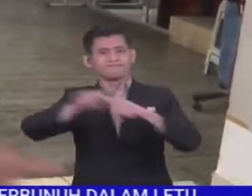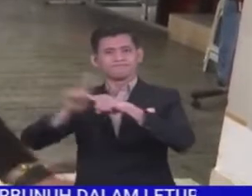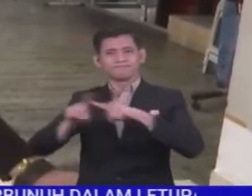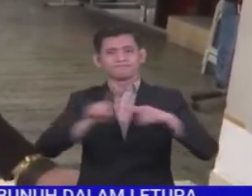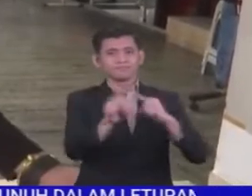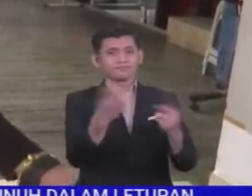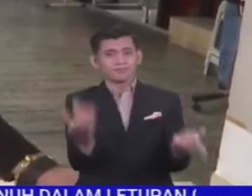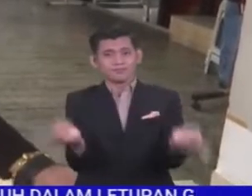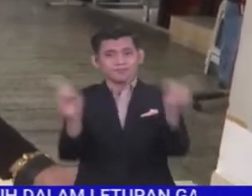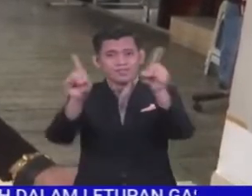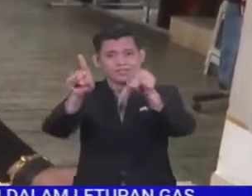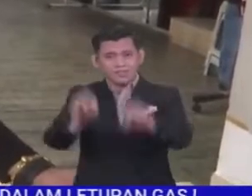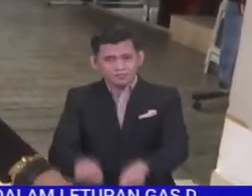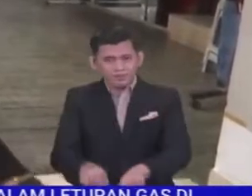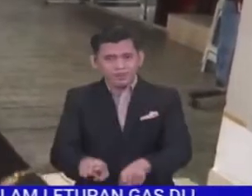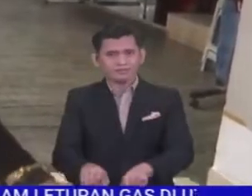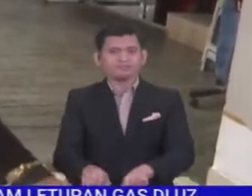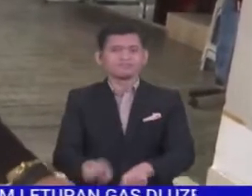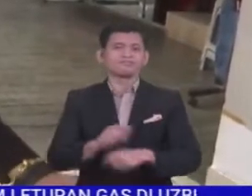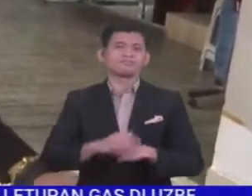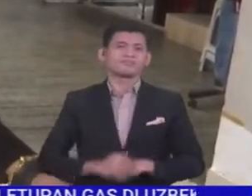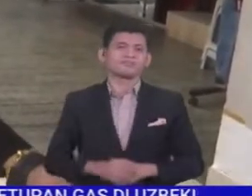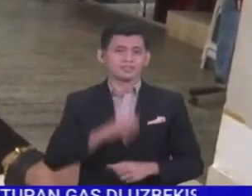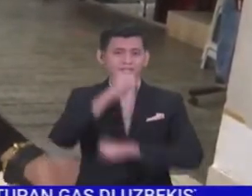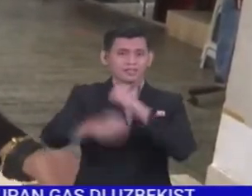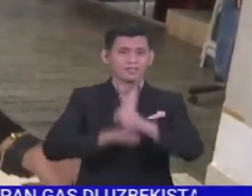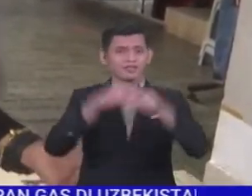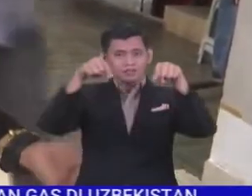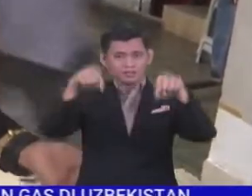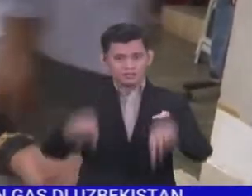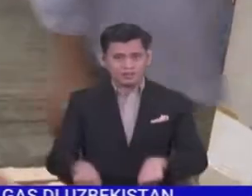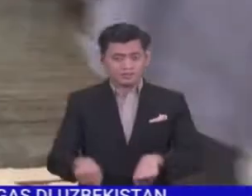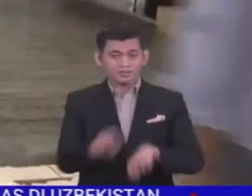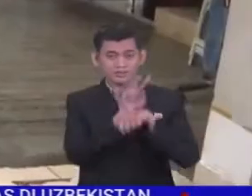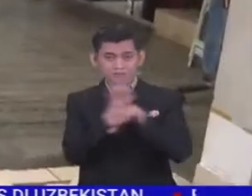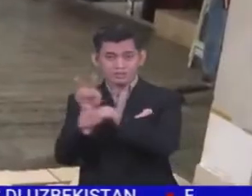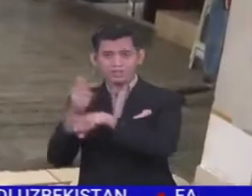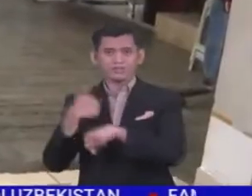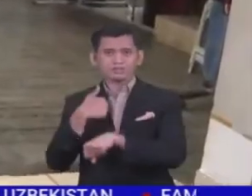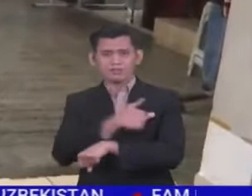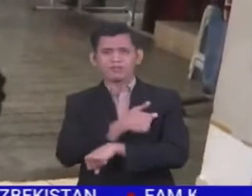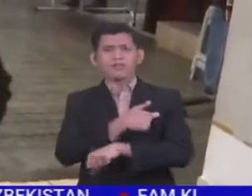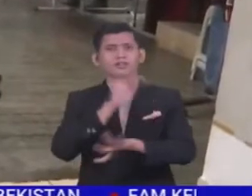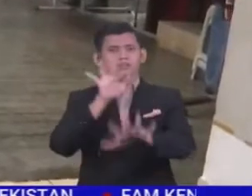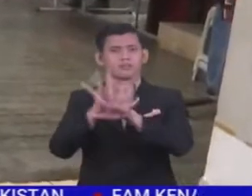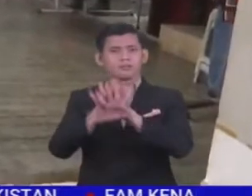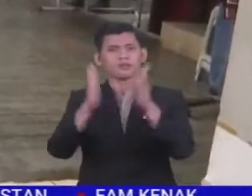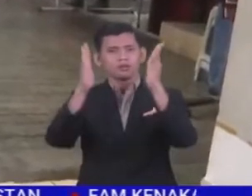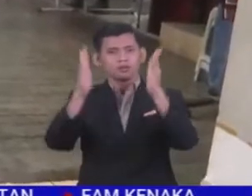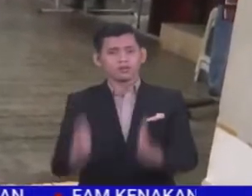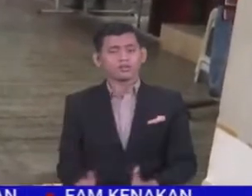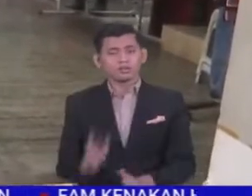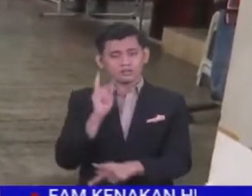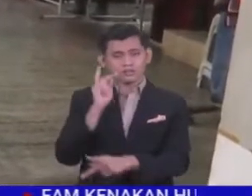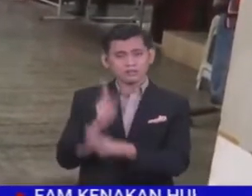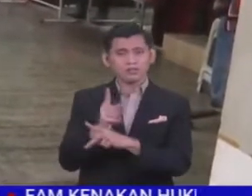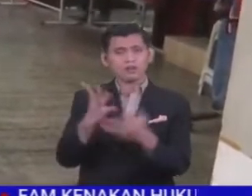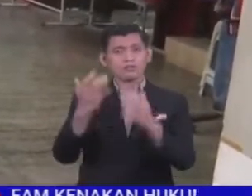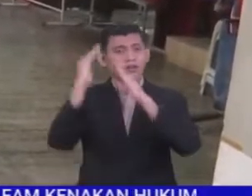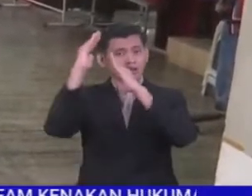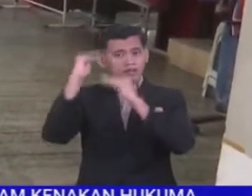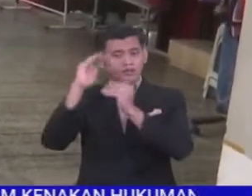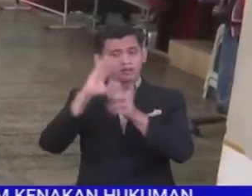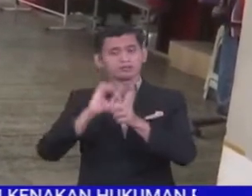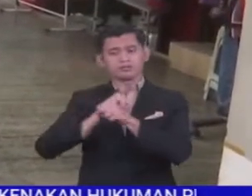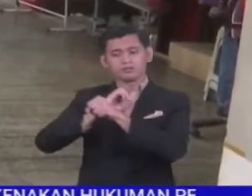yang mungkin berlaku untuk tahun ini. Tinjauan kami juga menyaksikan ramai pengunjung yang menyimpan hasrat dan juga harapan